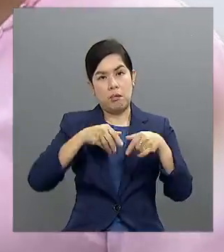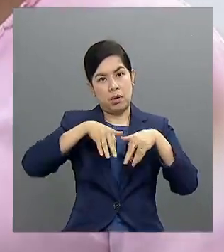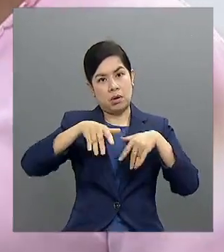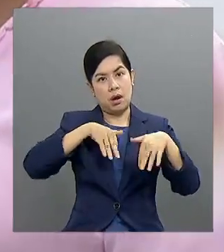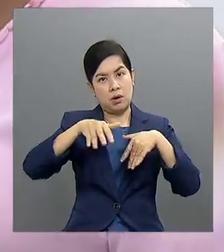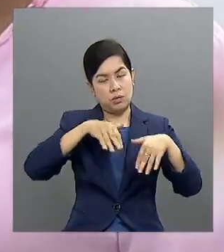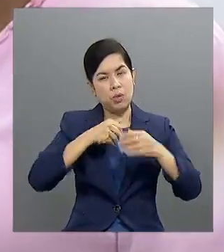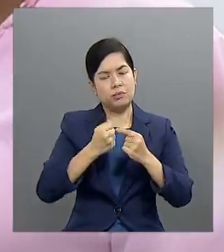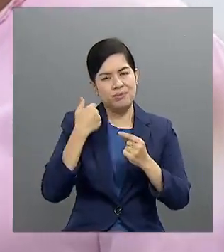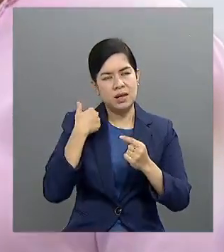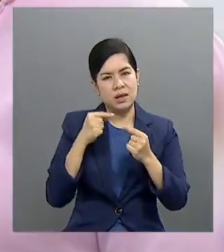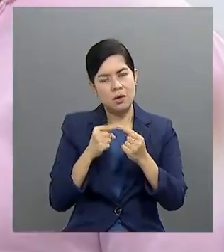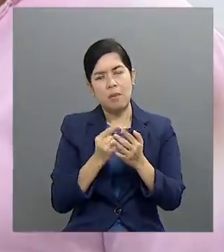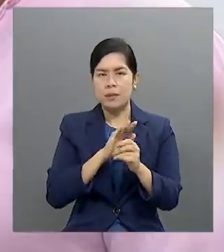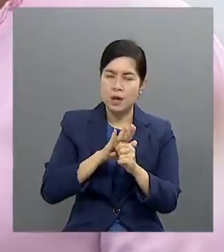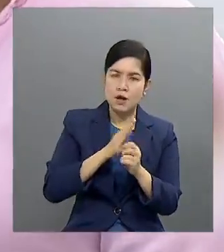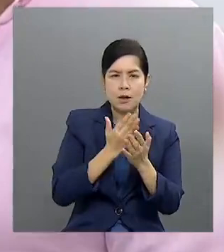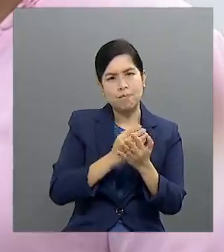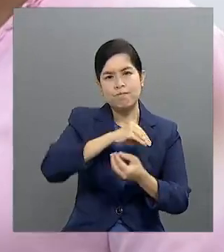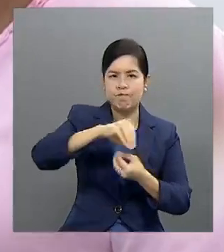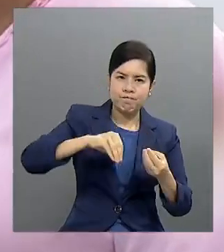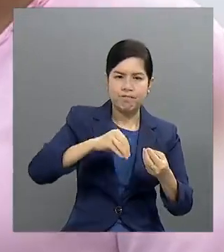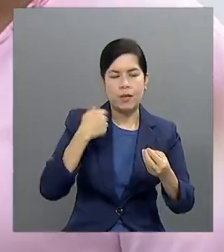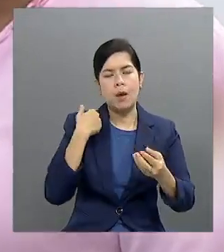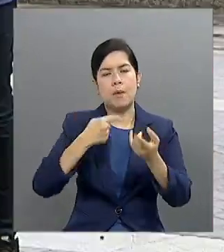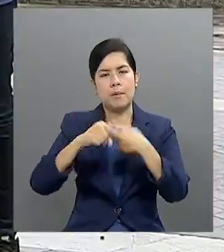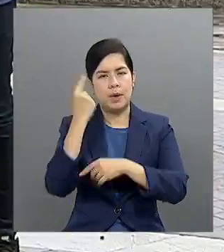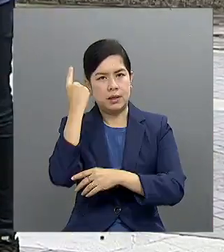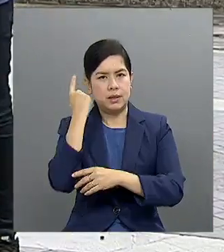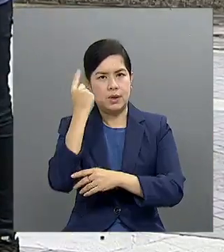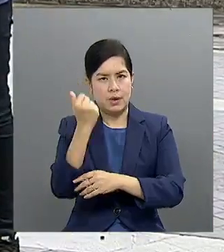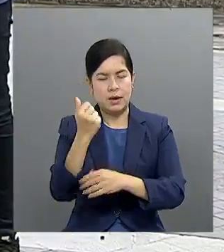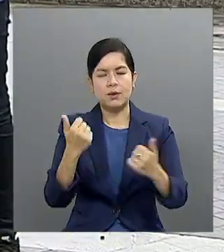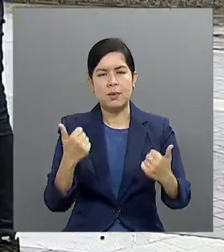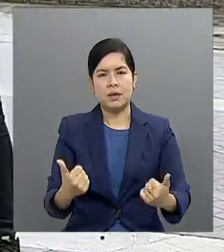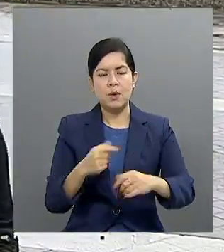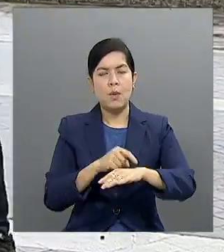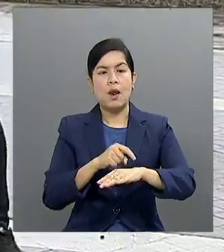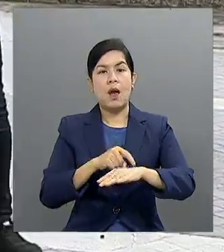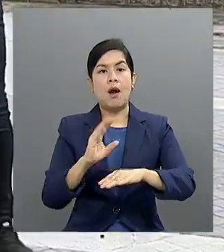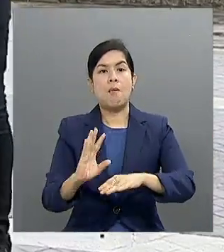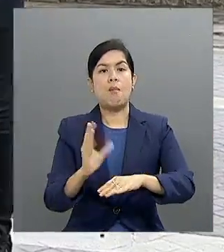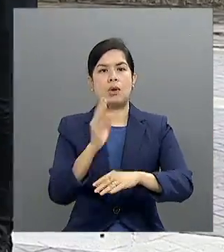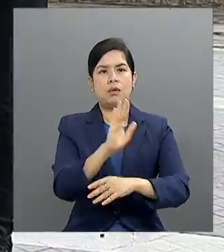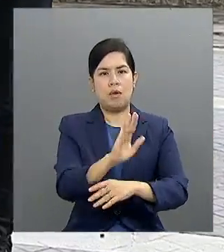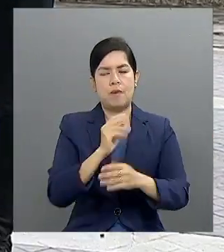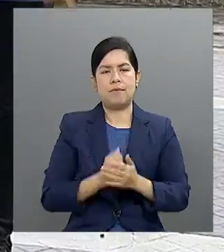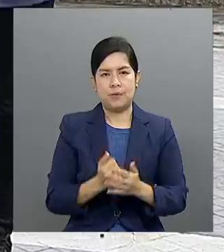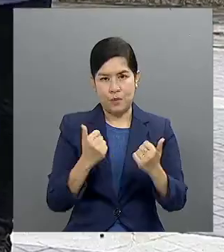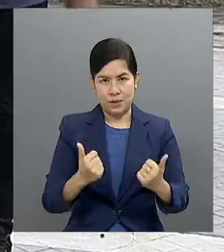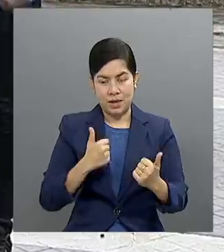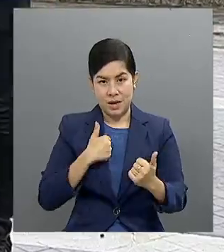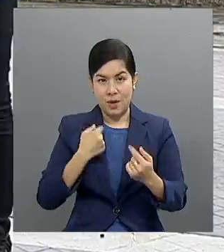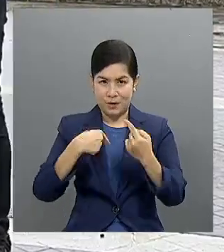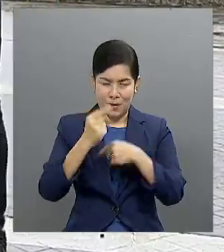ทั้งในมิติของสังคมวัฒนธรรมแล้วก็ธรรมชาติกันด้วยส่วนเช้านี้หมดเวลาของรายการวันใหม่วาไรตี้นะครับพวกเราขอตัวไปเที่ยวภูเก็ตกันต่อเลยน